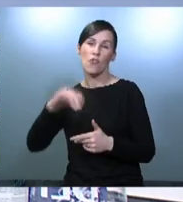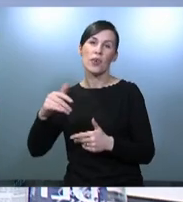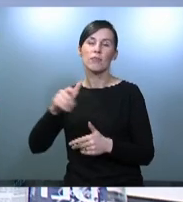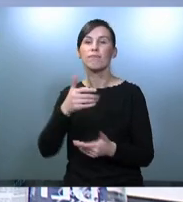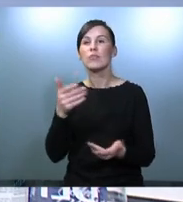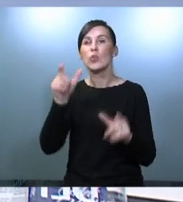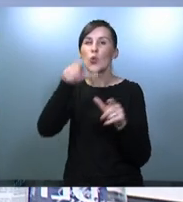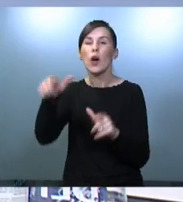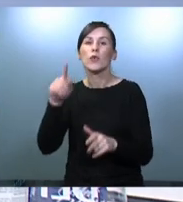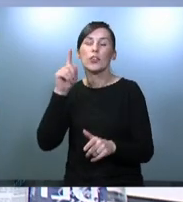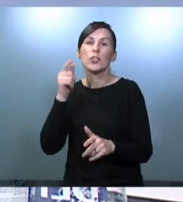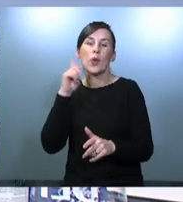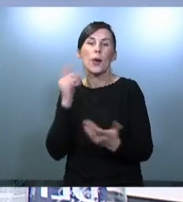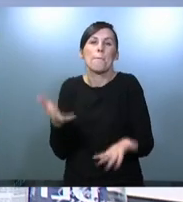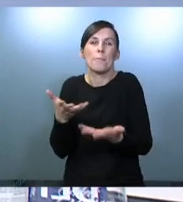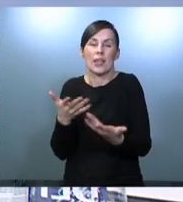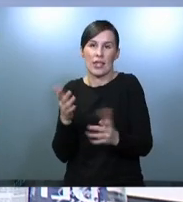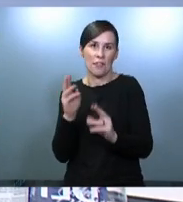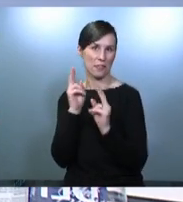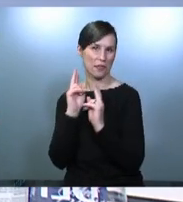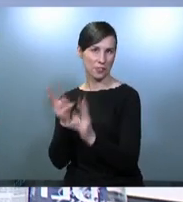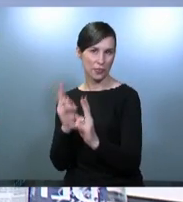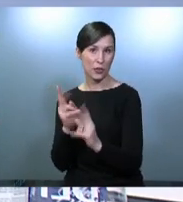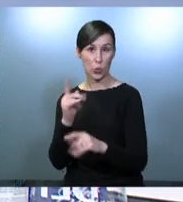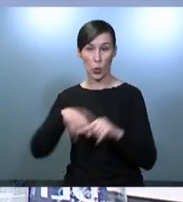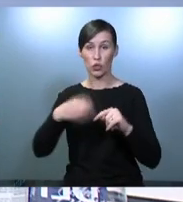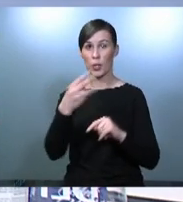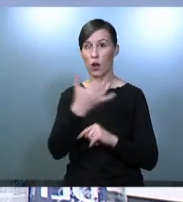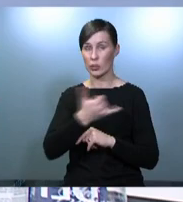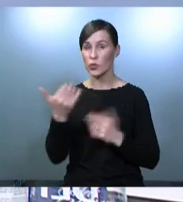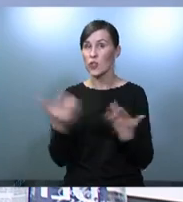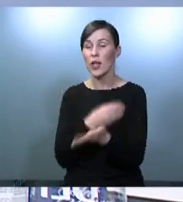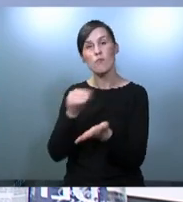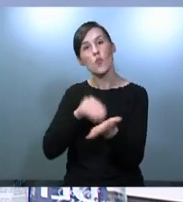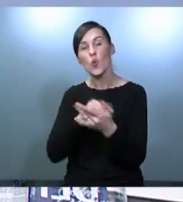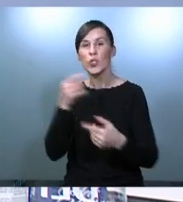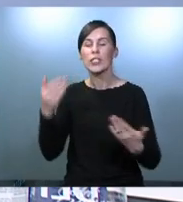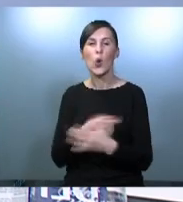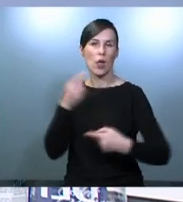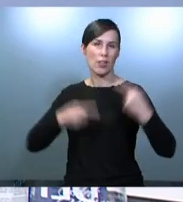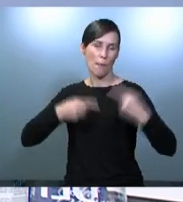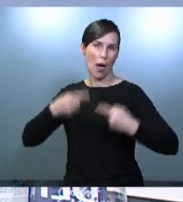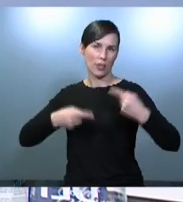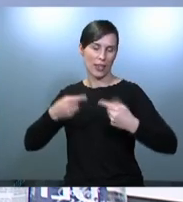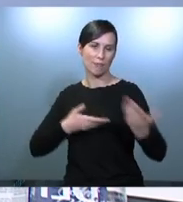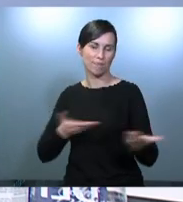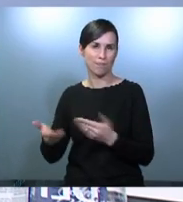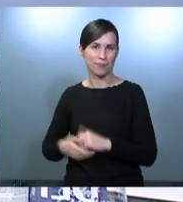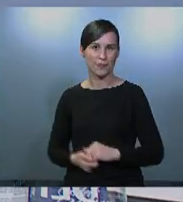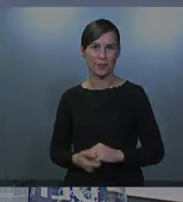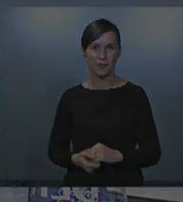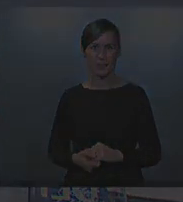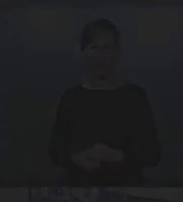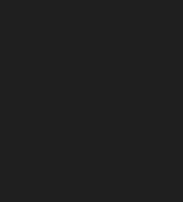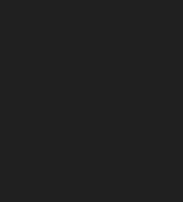žiūrovus likti su šiuo kanalu ir už 15 minučių žiūrėti naują debatų laidą.